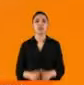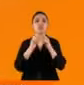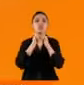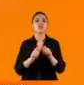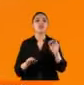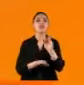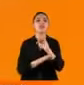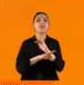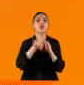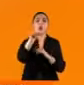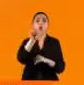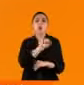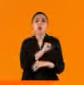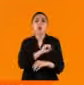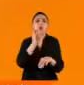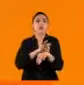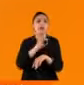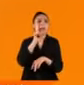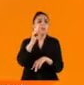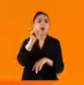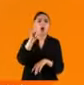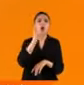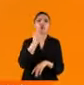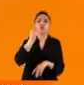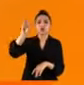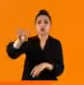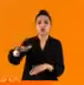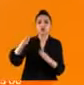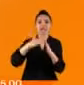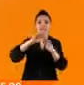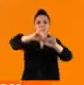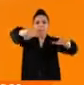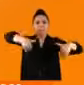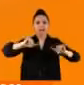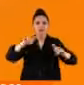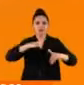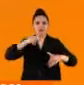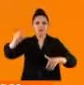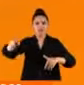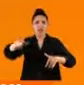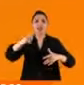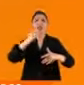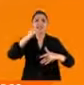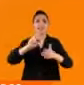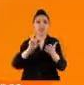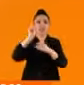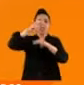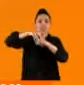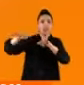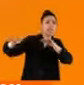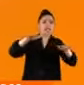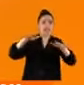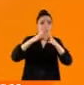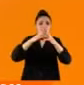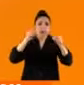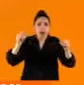Çin'de yaşanan korku dolu anlarla devam edeceğiz. 13 yaşında bir çocuk evin balkonunda oyun oynuyordu. Korkuluklara çıktığı sırada dengesini